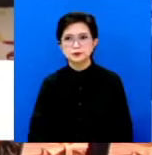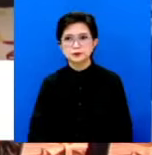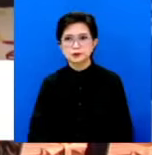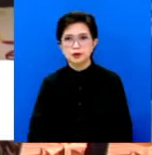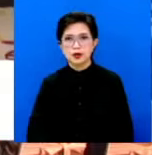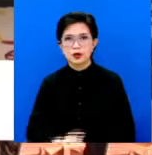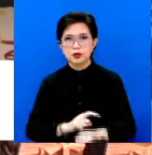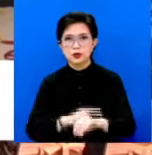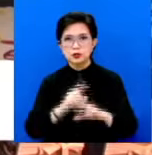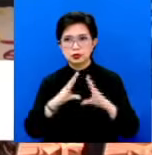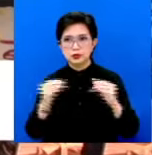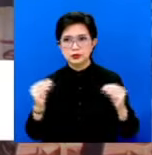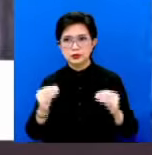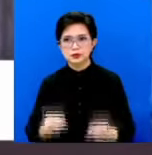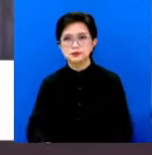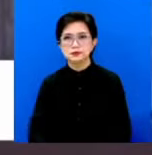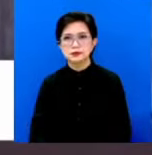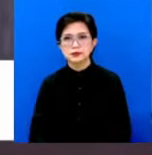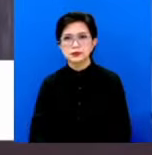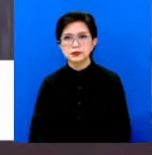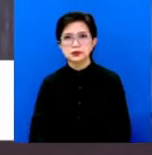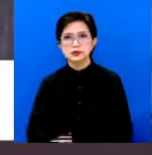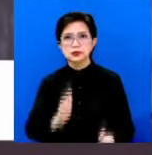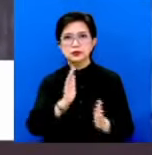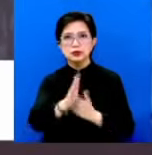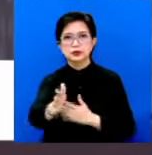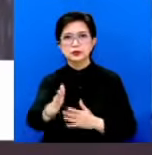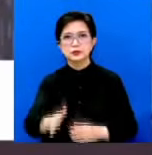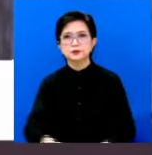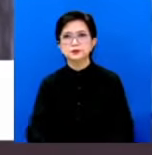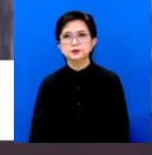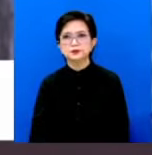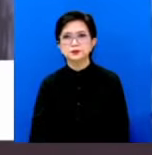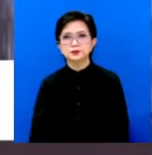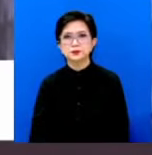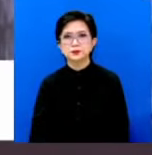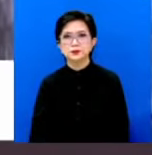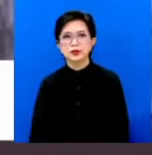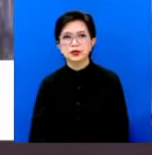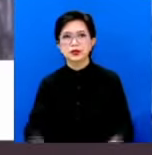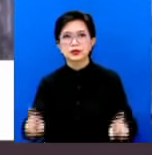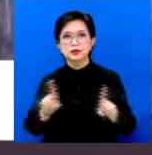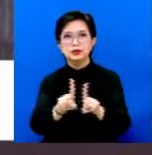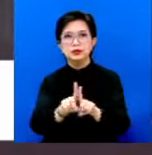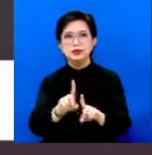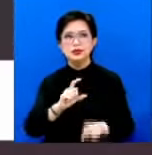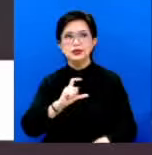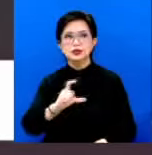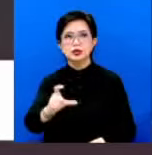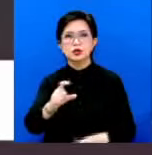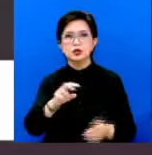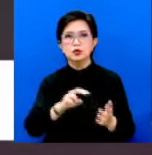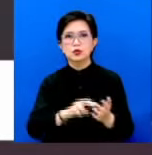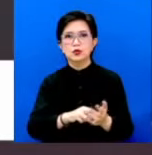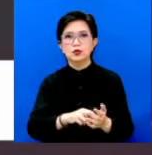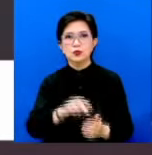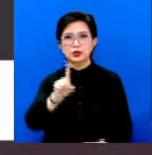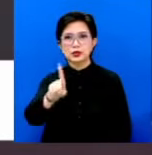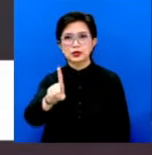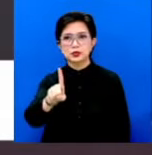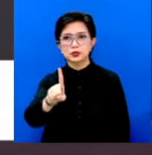waktunya sudah habis. Selanjutnya kami persilahkan untuk pasangan calon nomor urut